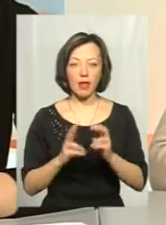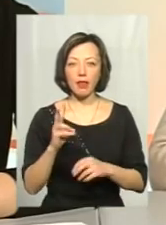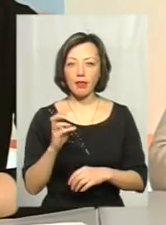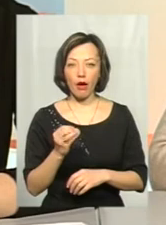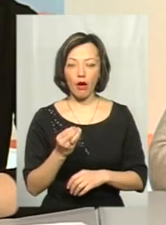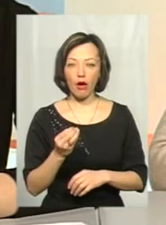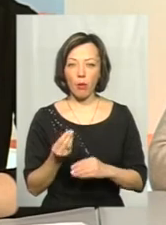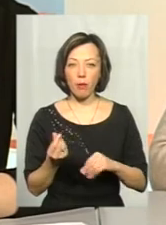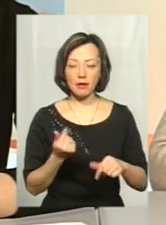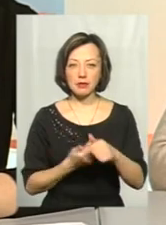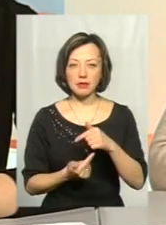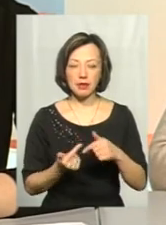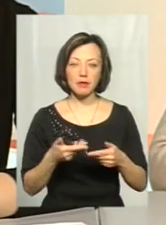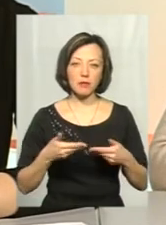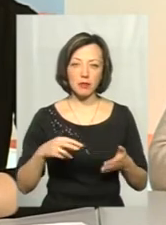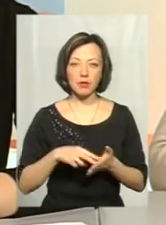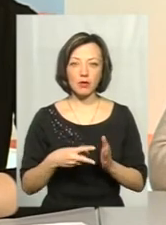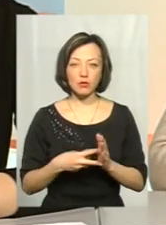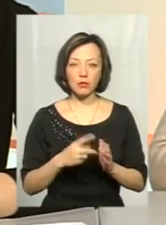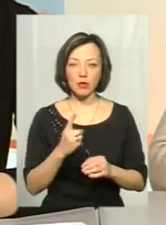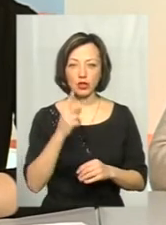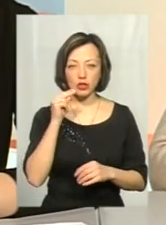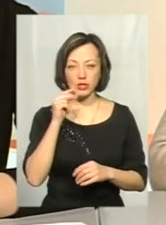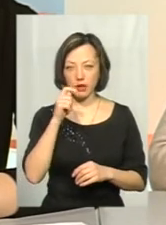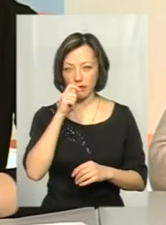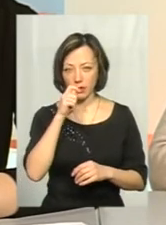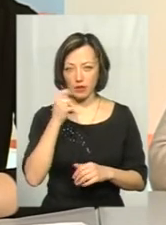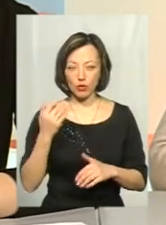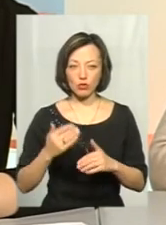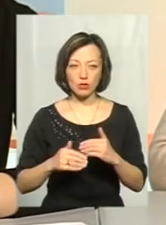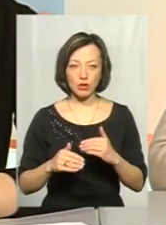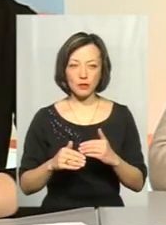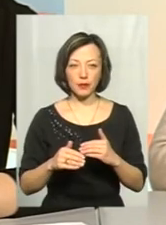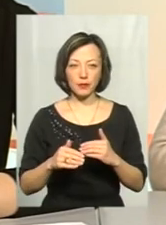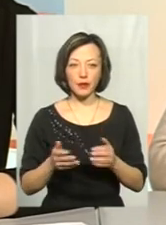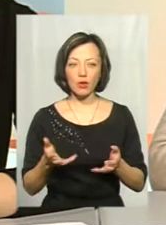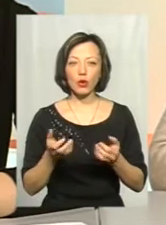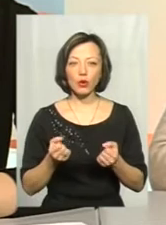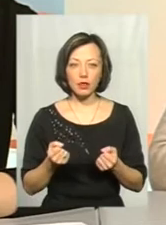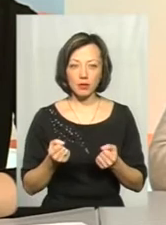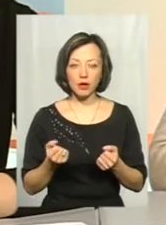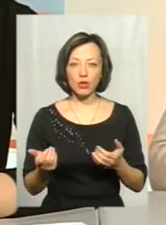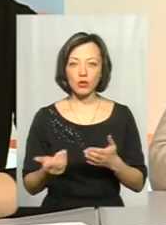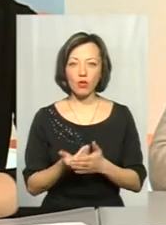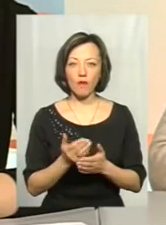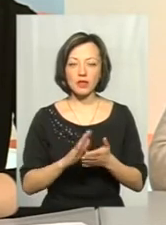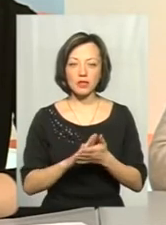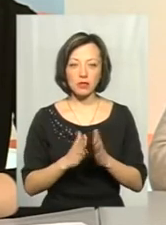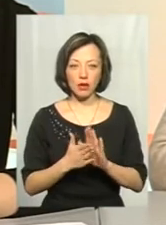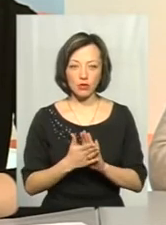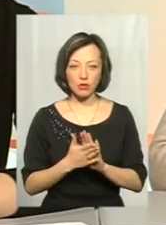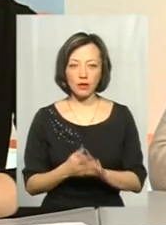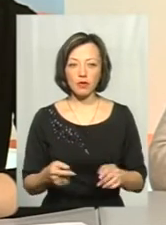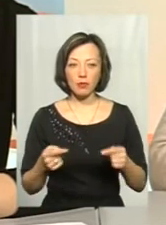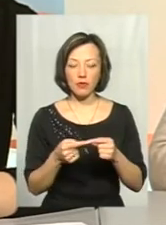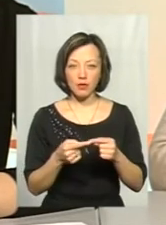Ми плануємо на десь от в перших числах квітня вже ми отримаємо новий статус. Відповідно,